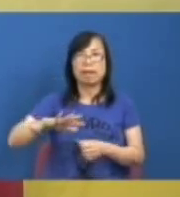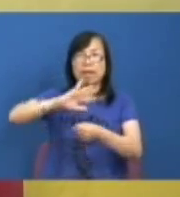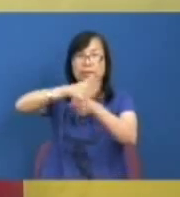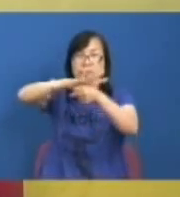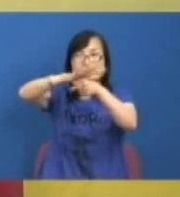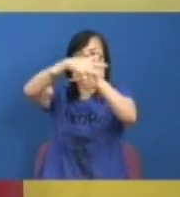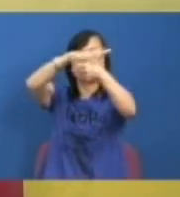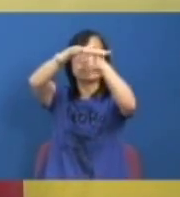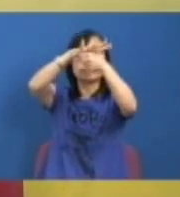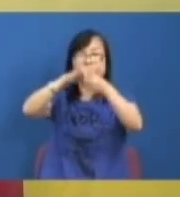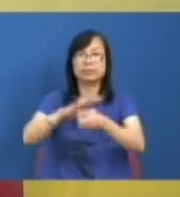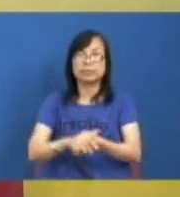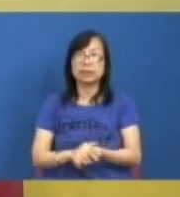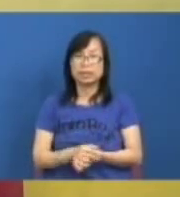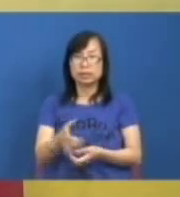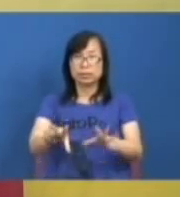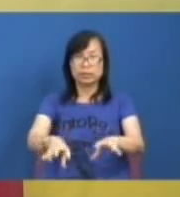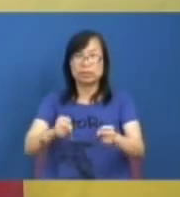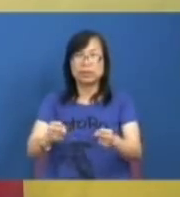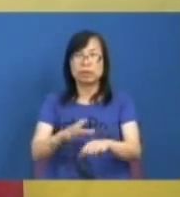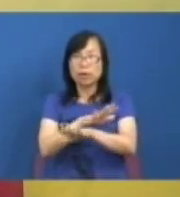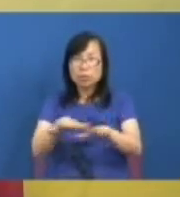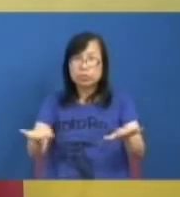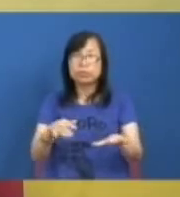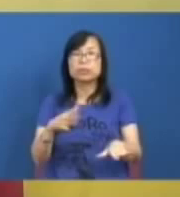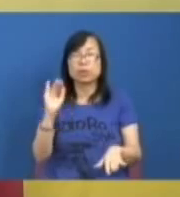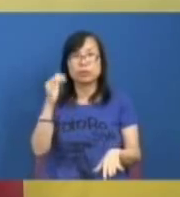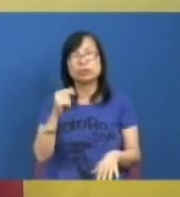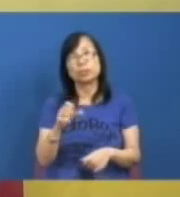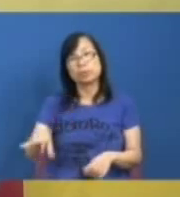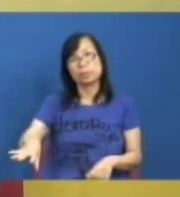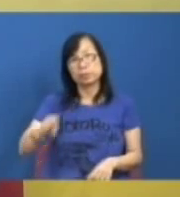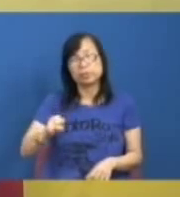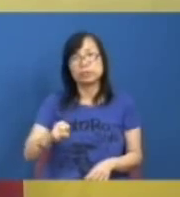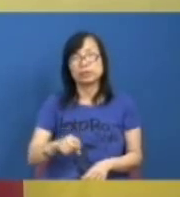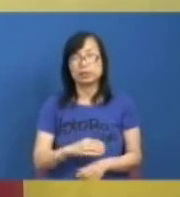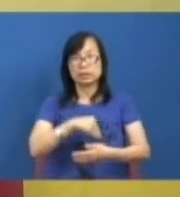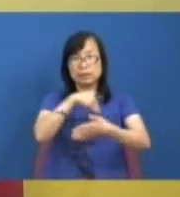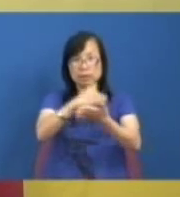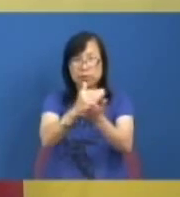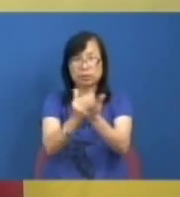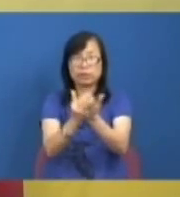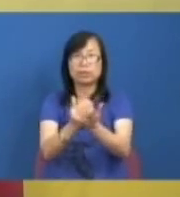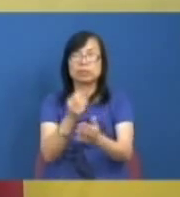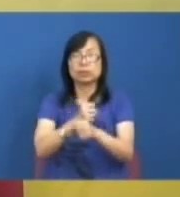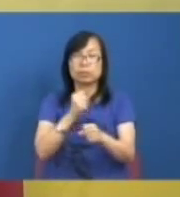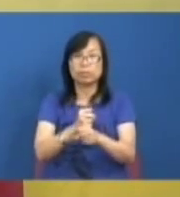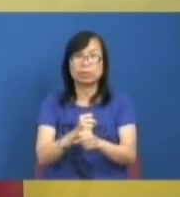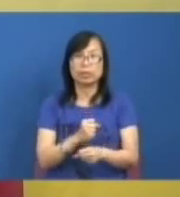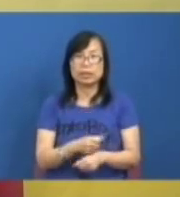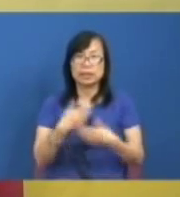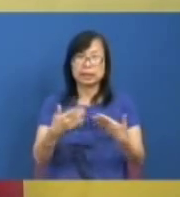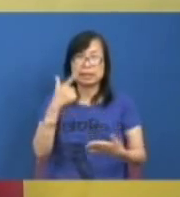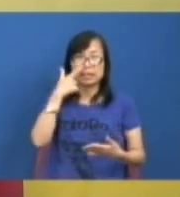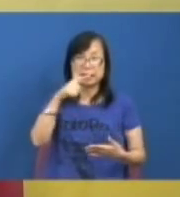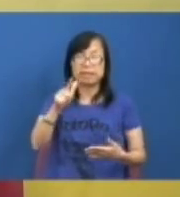你喺個救火情況仲要安全嘅情況底下先落用得啦。咁種種嘅呢啲即係做法咧，都係而家啲新